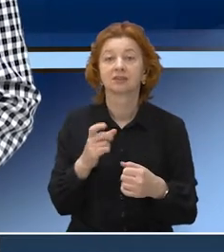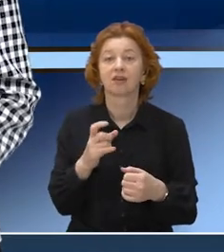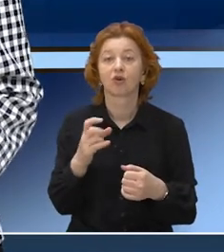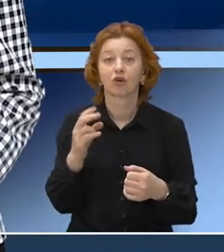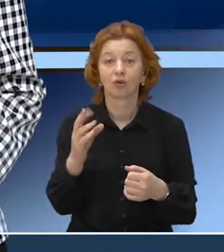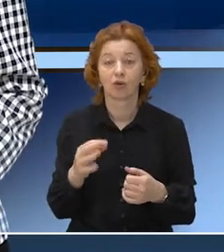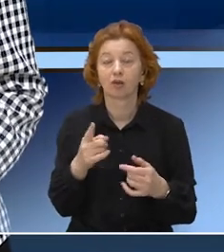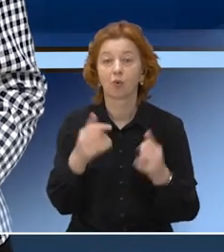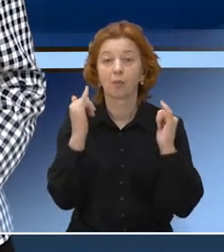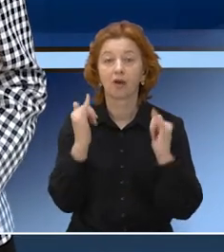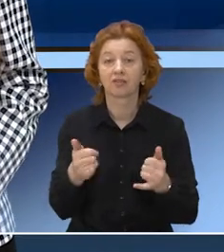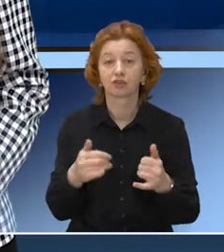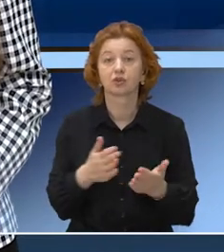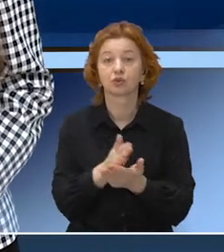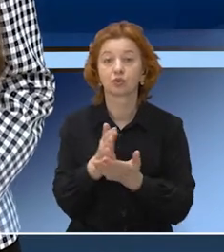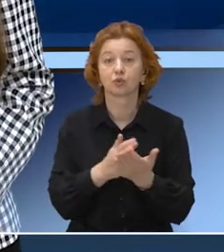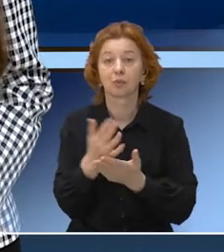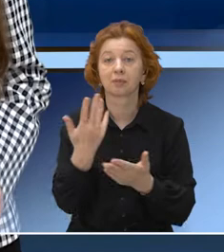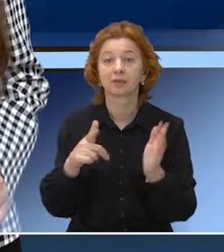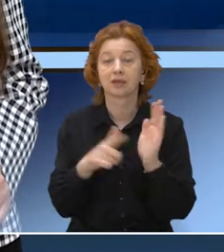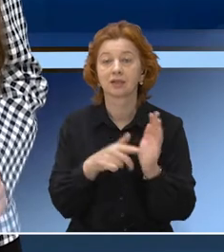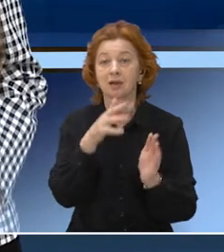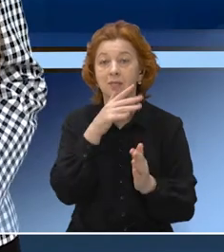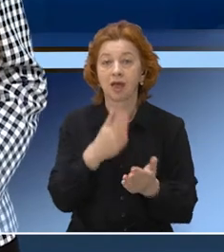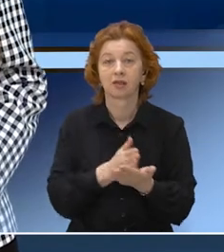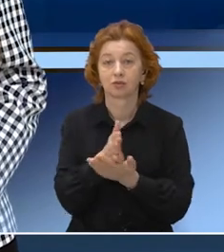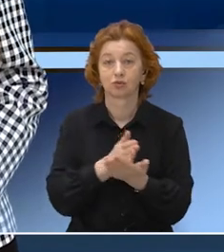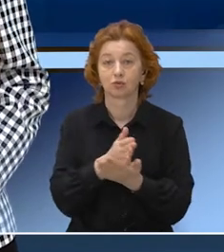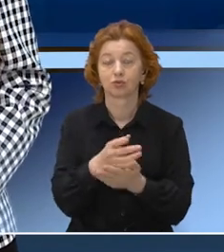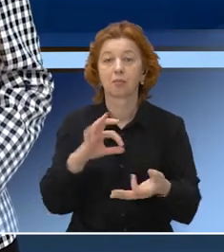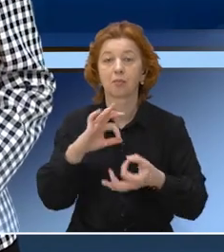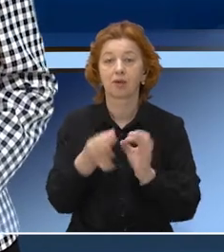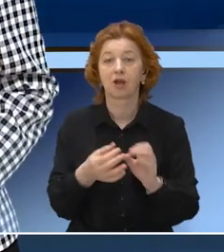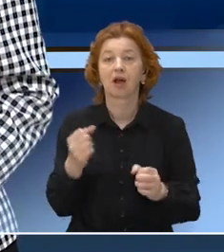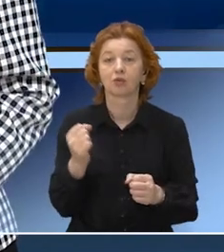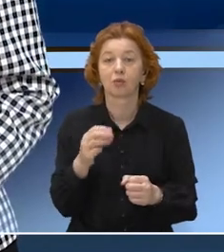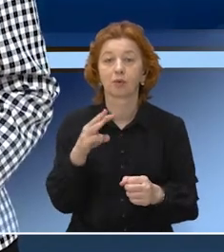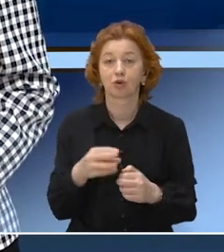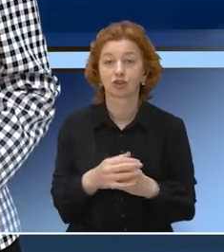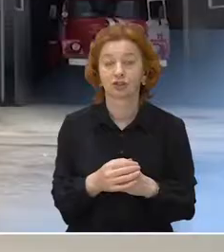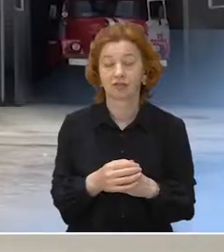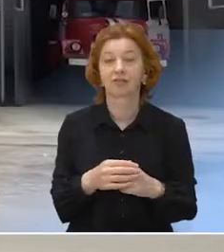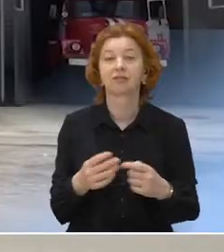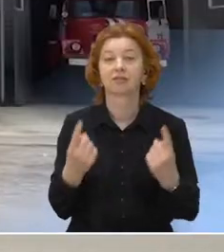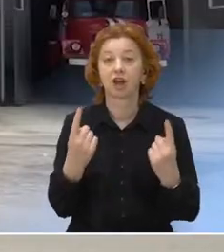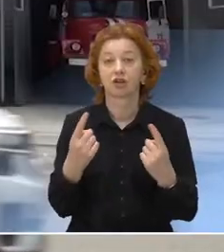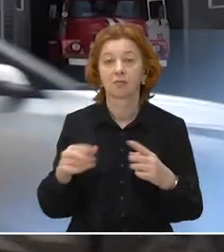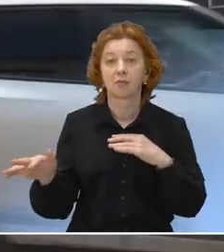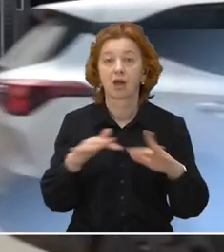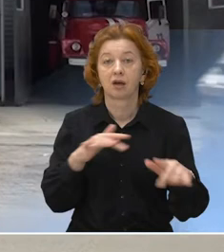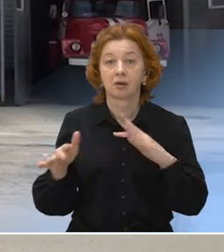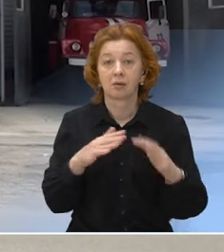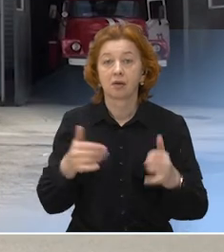Жаворонка, который посвятил служению Родине 57 лет своей жизни. Подробности у Артема Мирошникова.